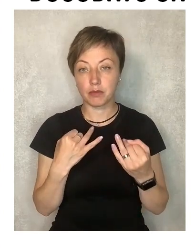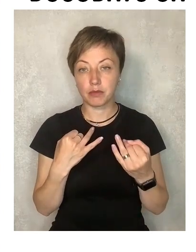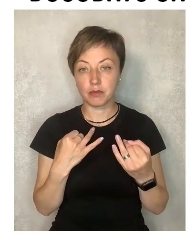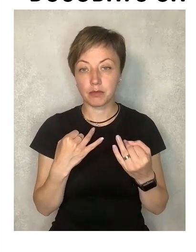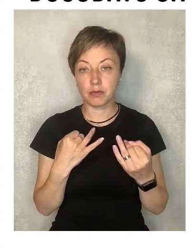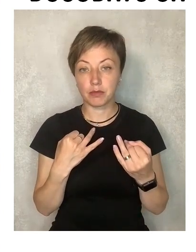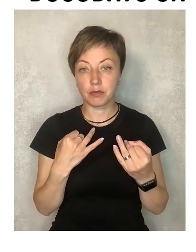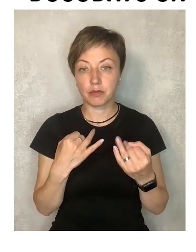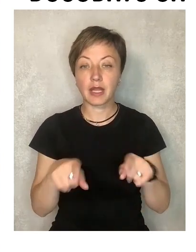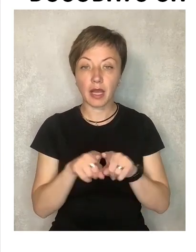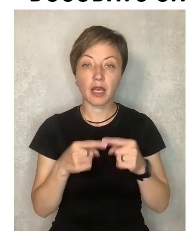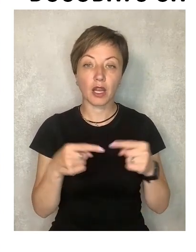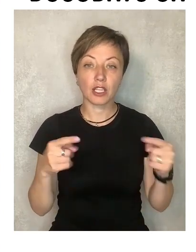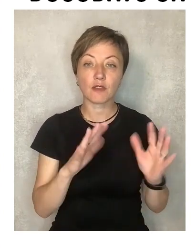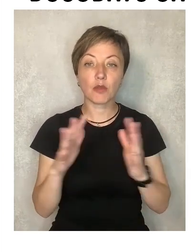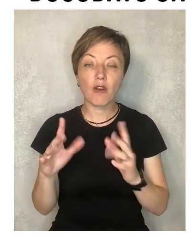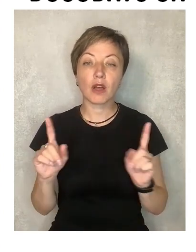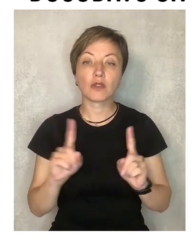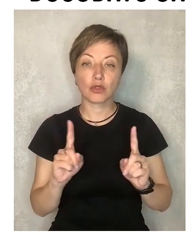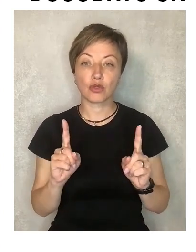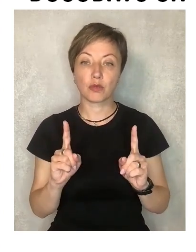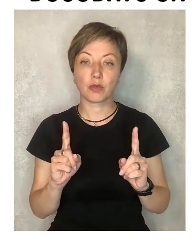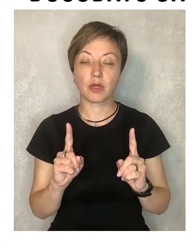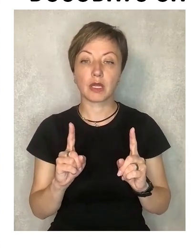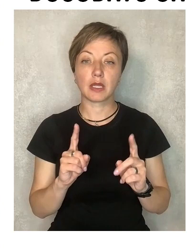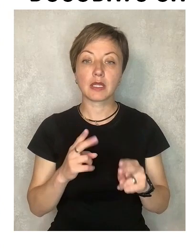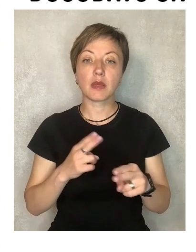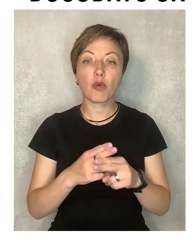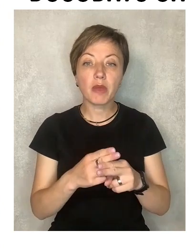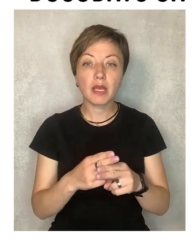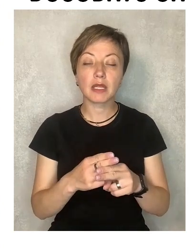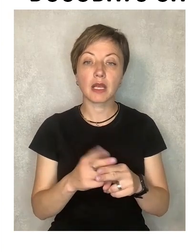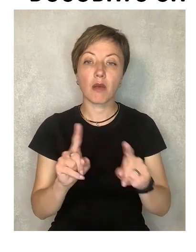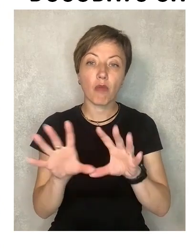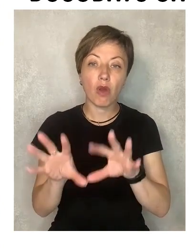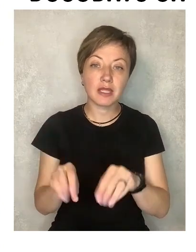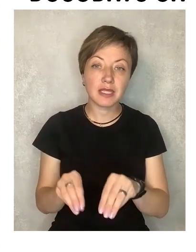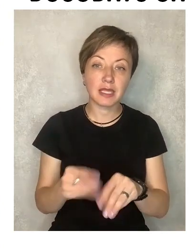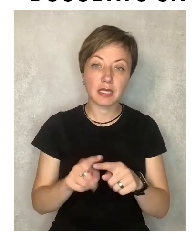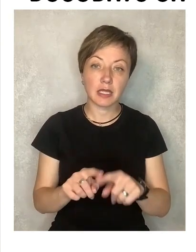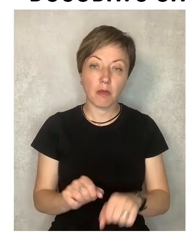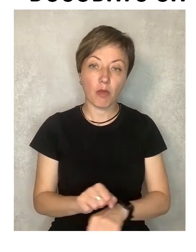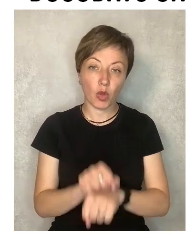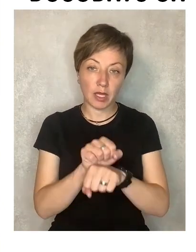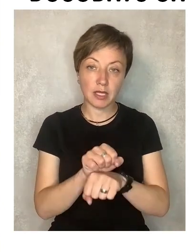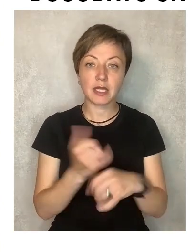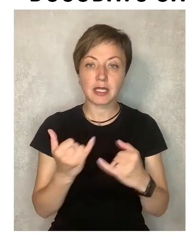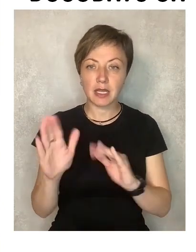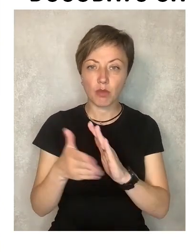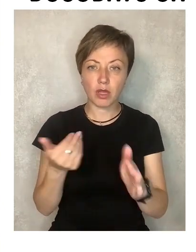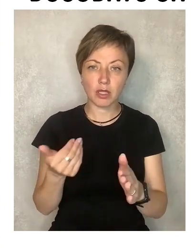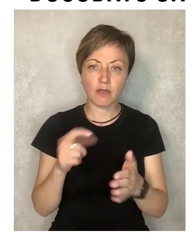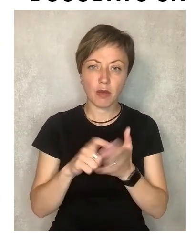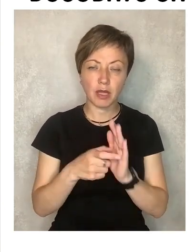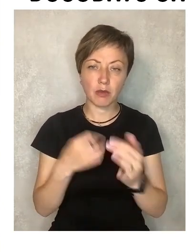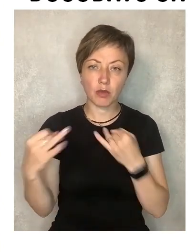Такі речі відбуваються для того, щоб запобігти чи погасити ось цей протест. Тобто зараз я їх покличу в кабінетик, ми